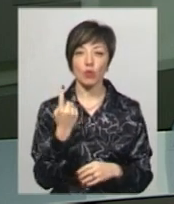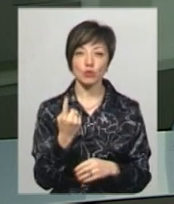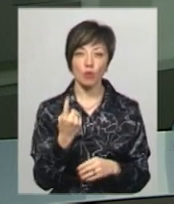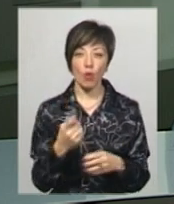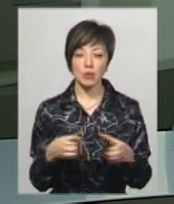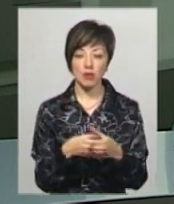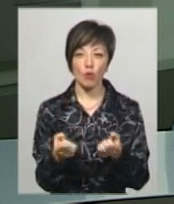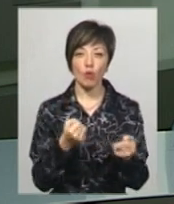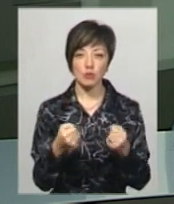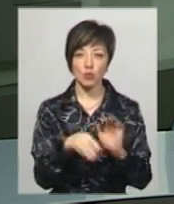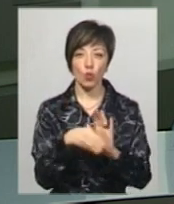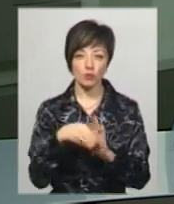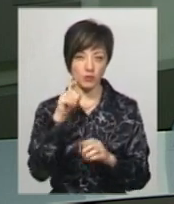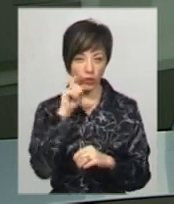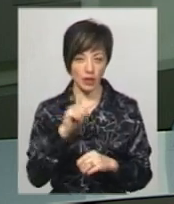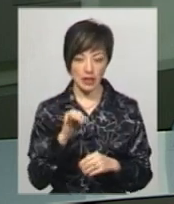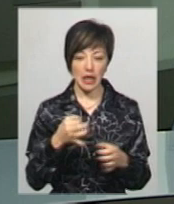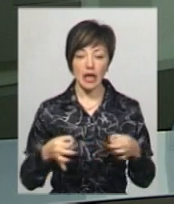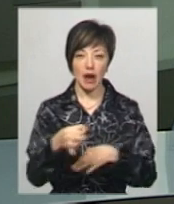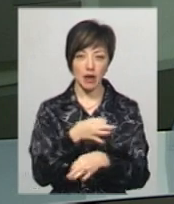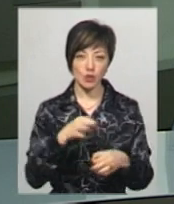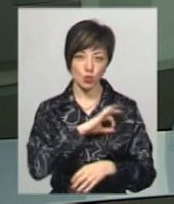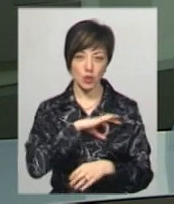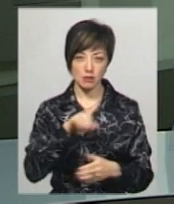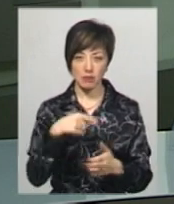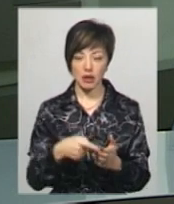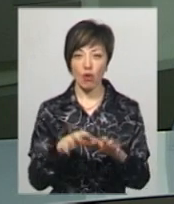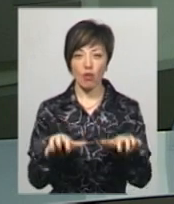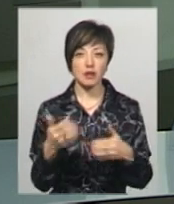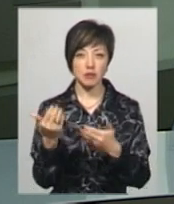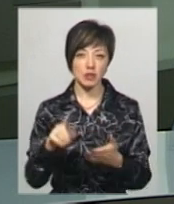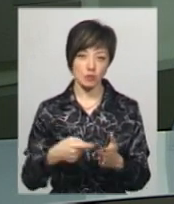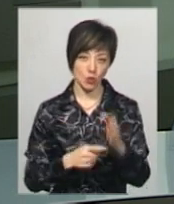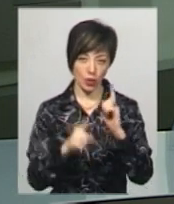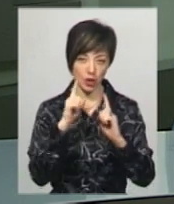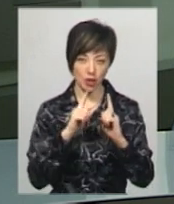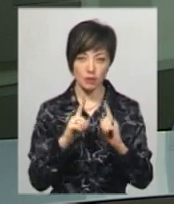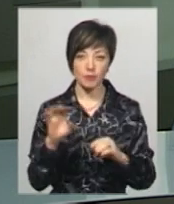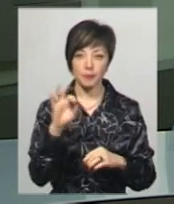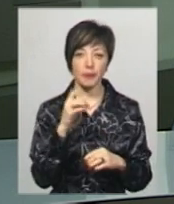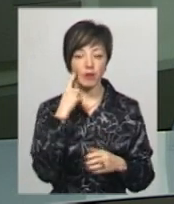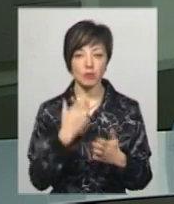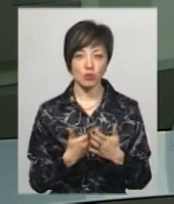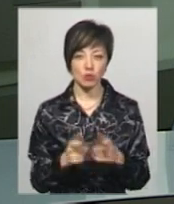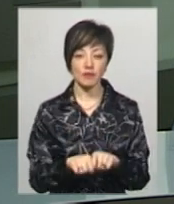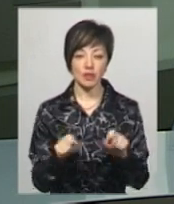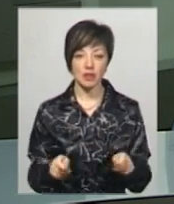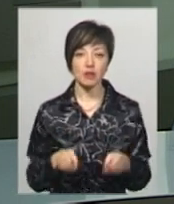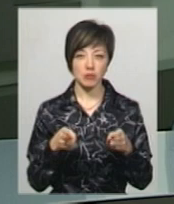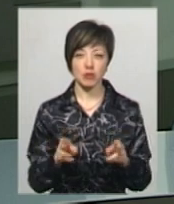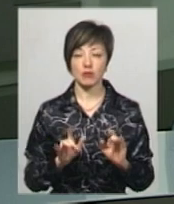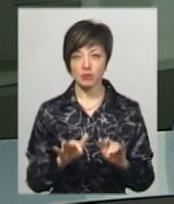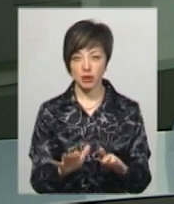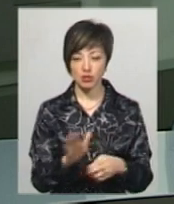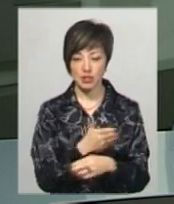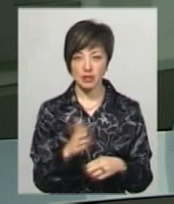по боротьбі з корупцією в Україні та радник з юридичних питань голови тамтешньої міської ради. Стосовно підозрюваного відкрили кримінальне